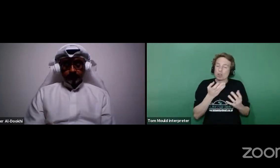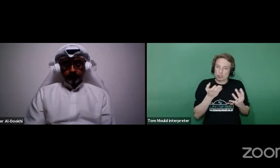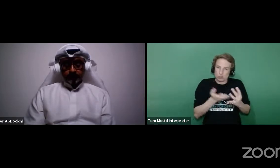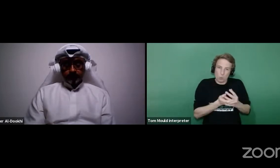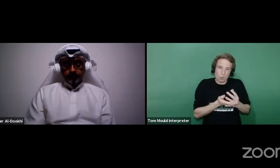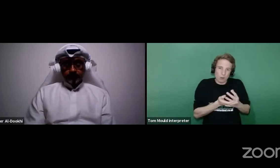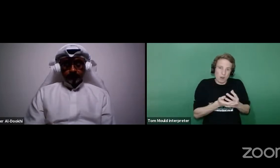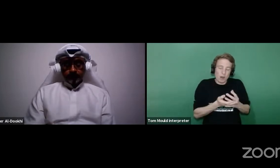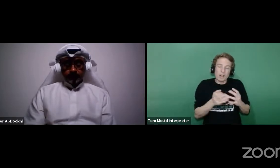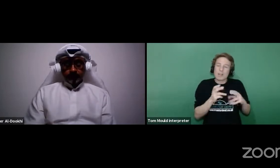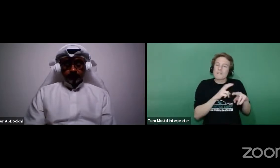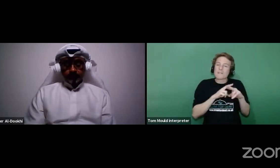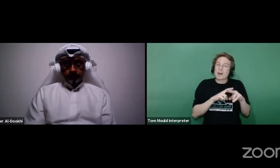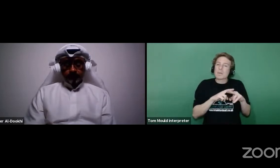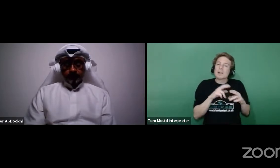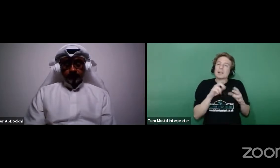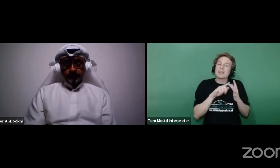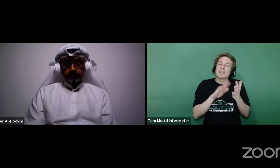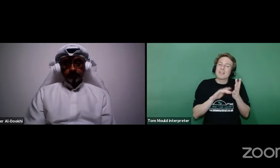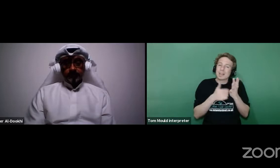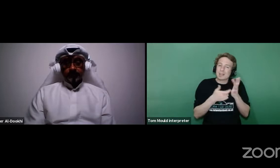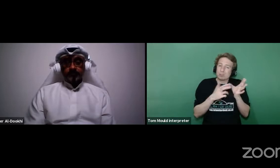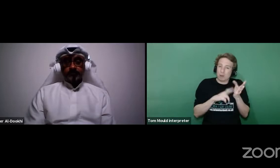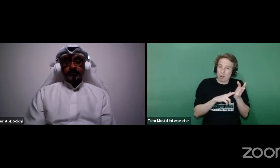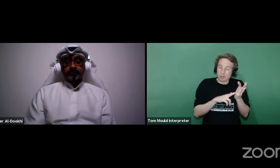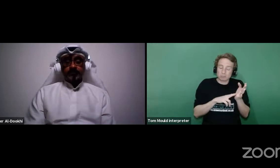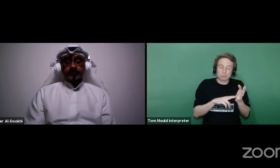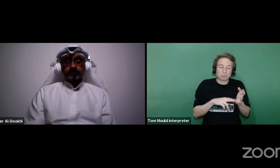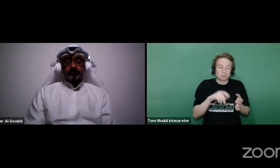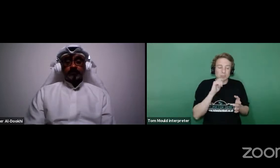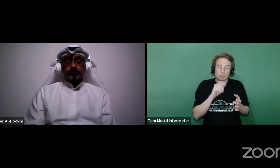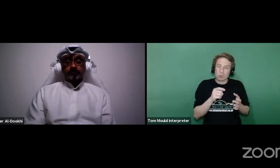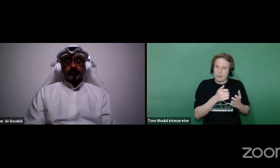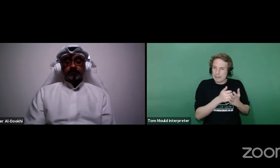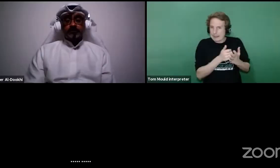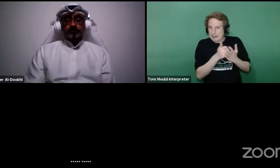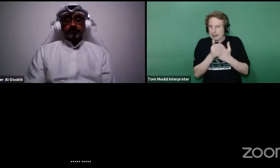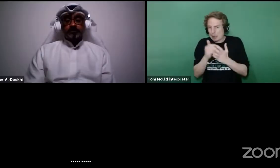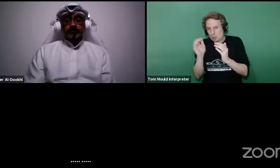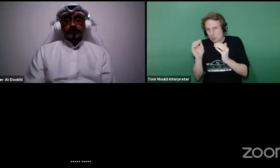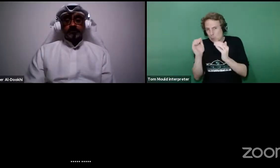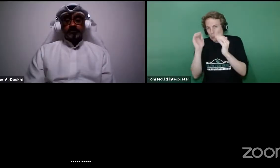the family of Imran. They'll be advanced by these chapters.